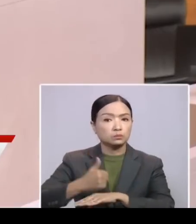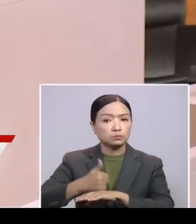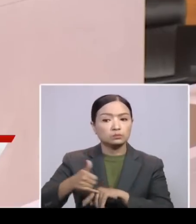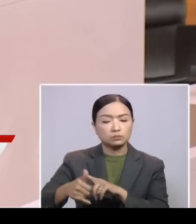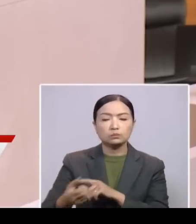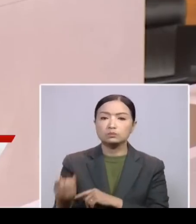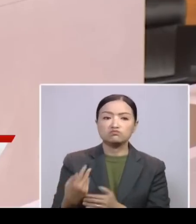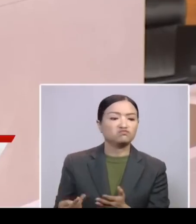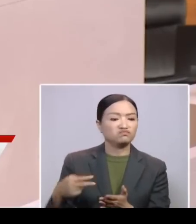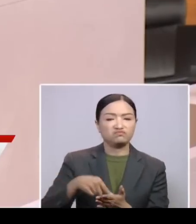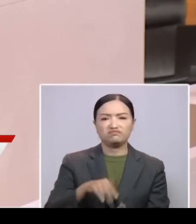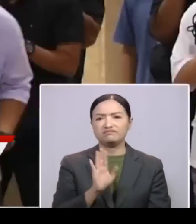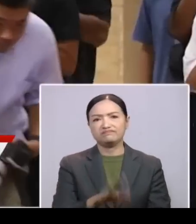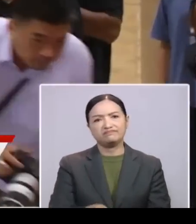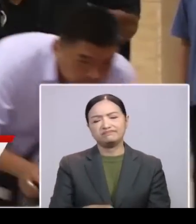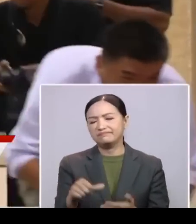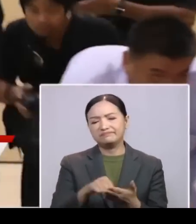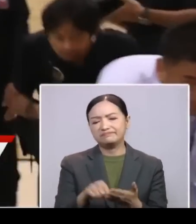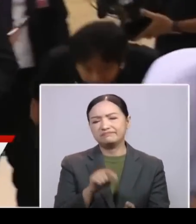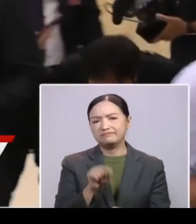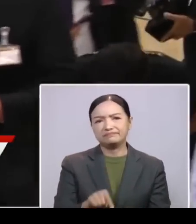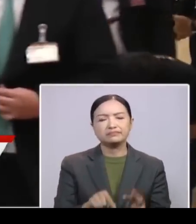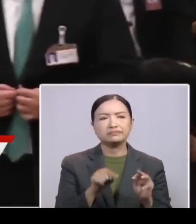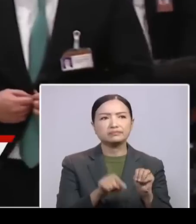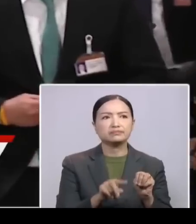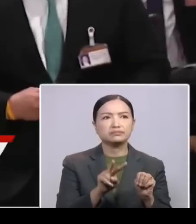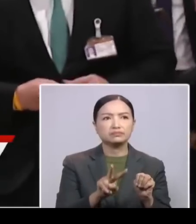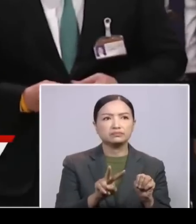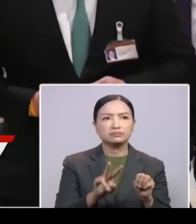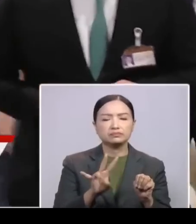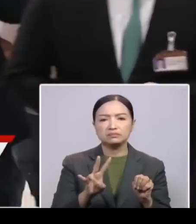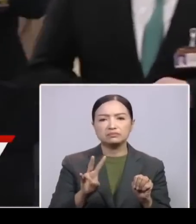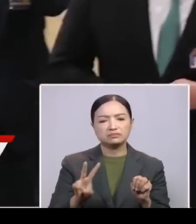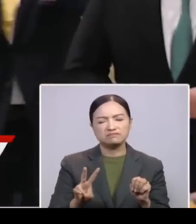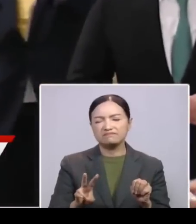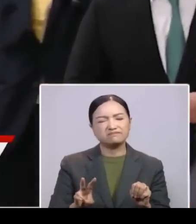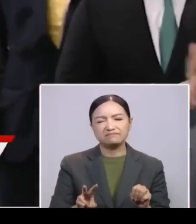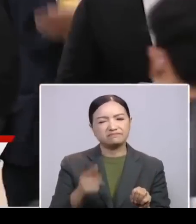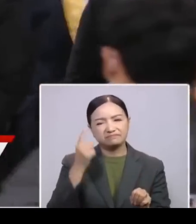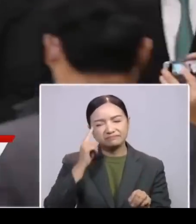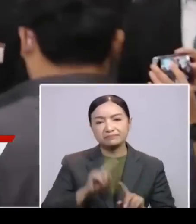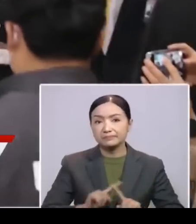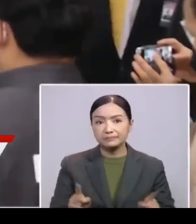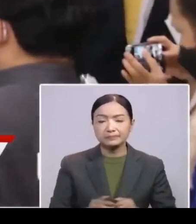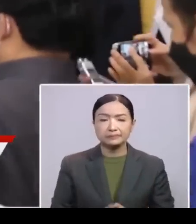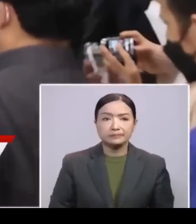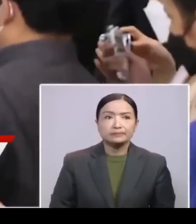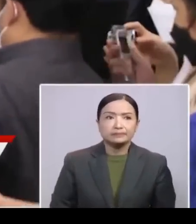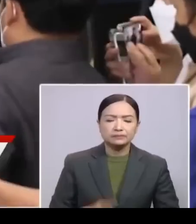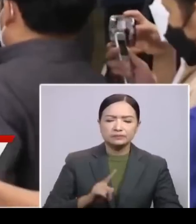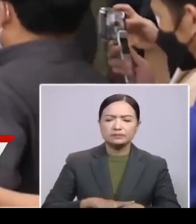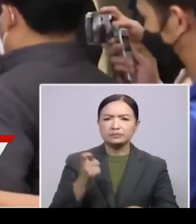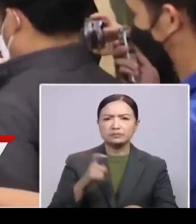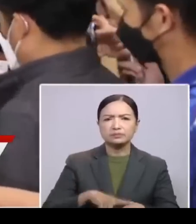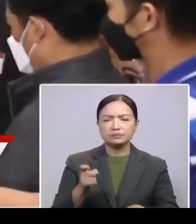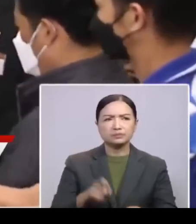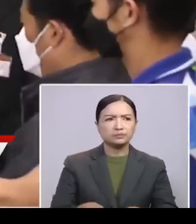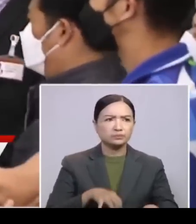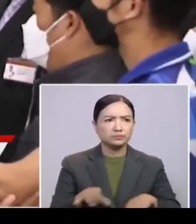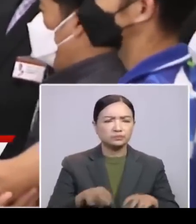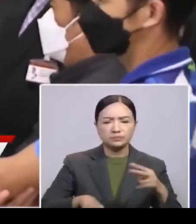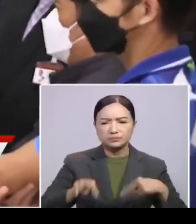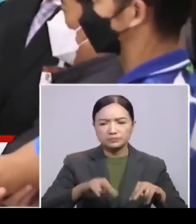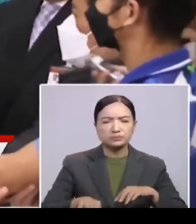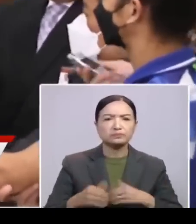ดยืนไม่เห็นชอบกับการแก้ไขมาตรานี้ในการปิดสวิตช์สว.ในตอนนี้ค่ะบอกว่าเกรงจะเสียเวลาการบริหารบ้านเมืองและ